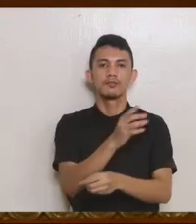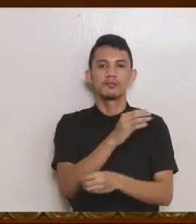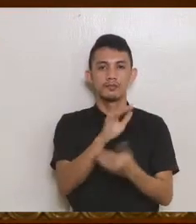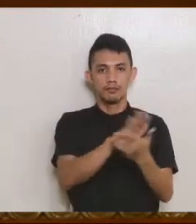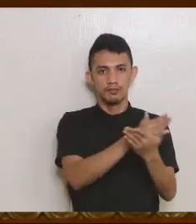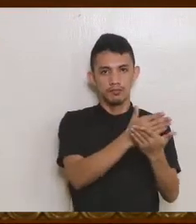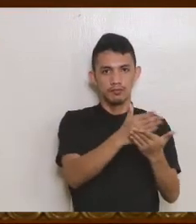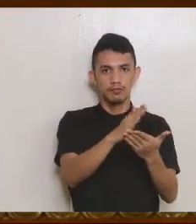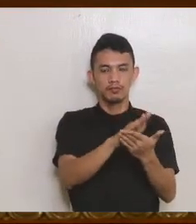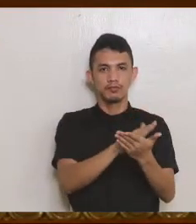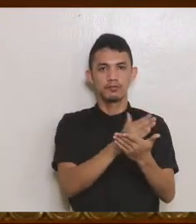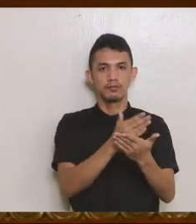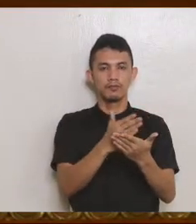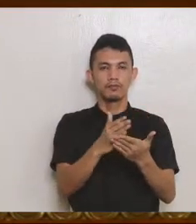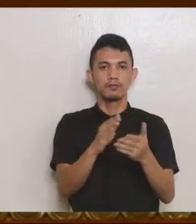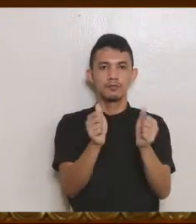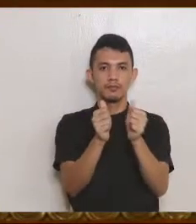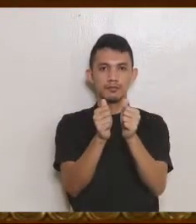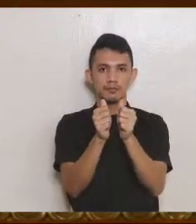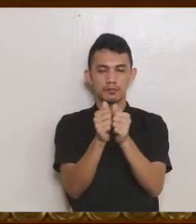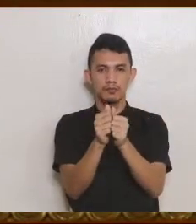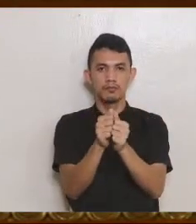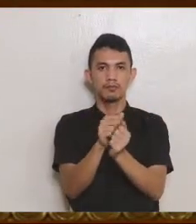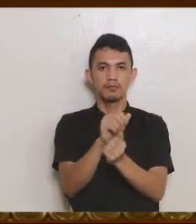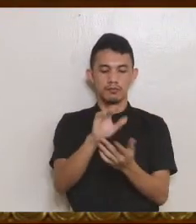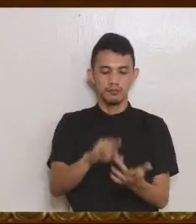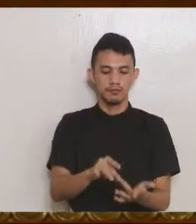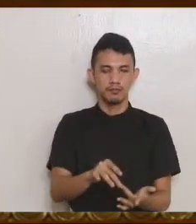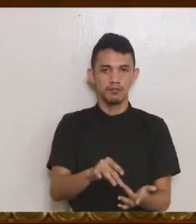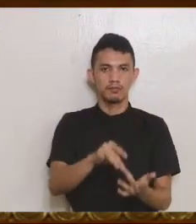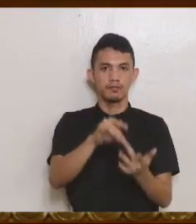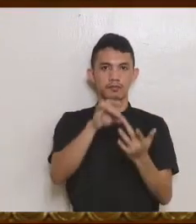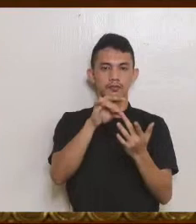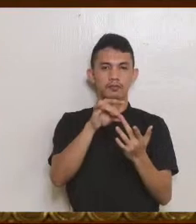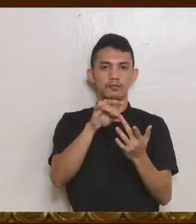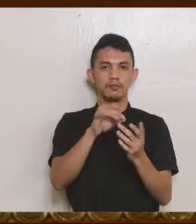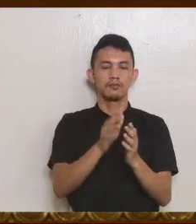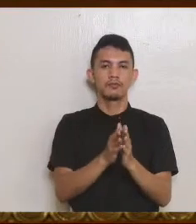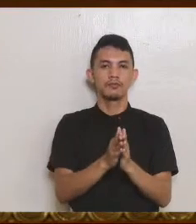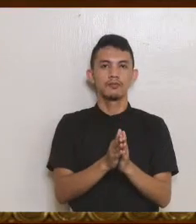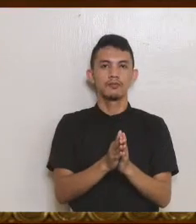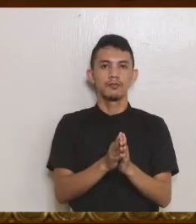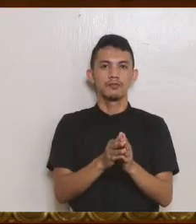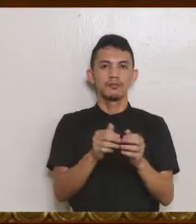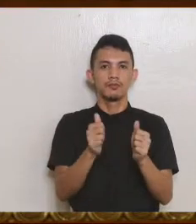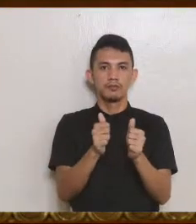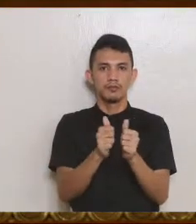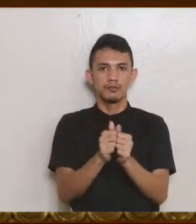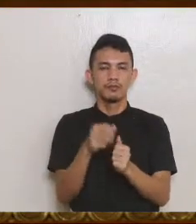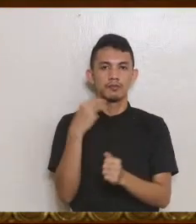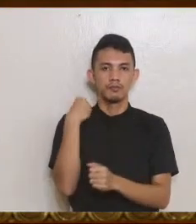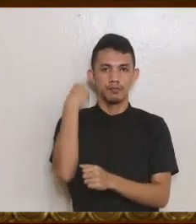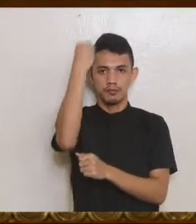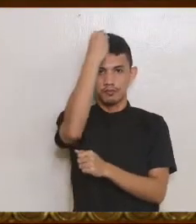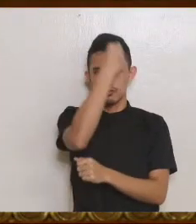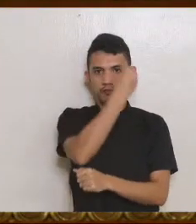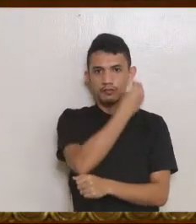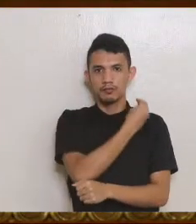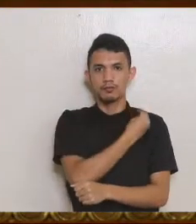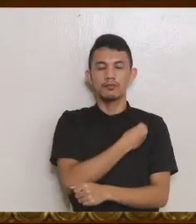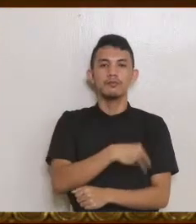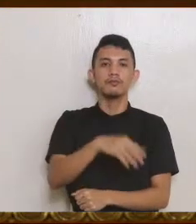sa kabilin, uban sa imong mga pinili, una sa tanan, uban ni Maria ang inhan nga ulay sa